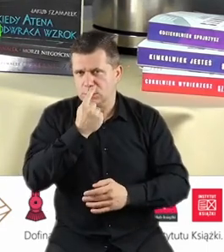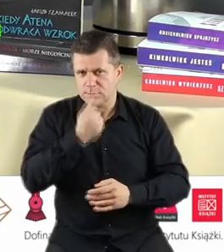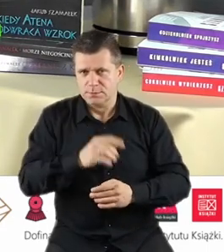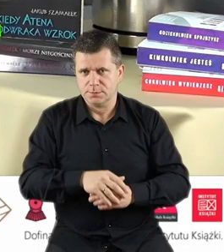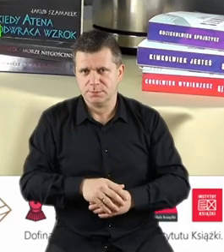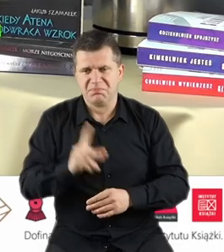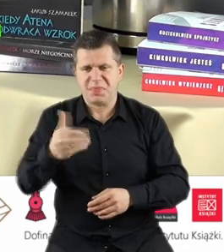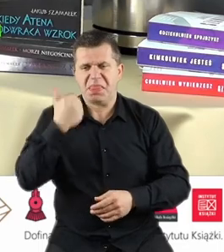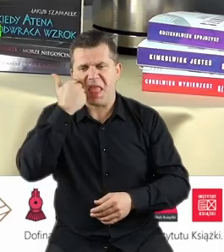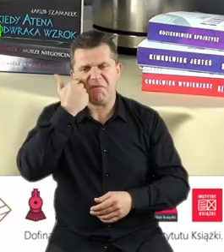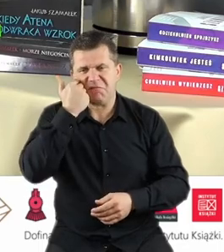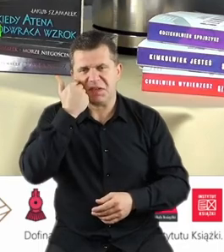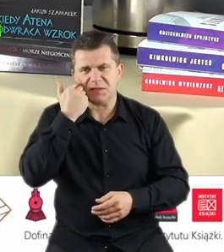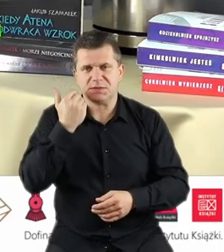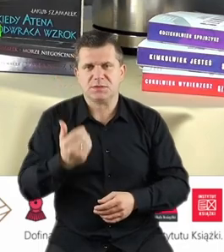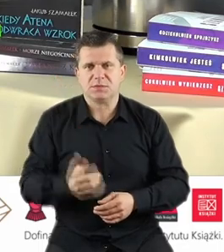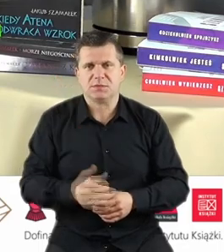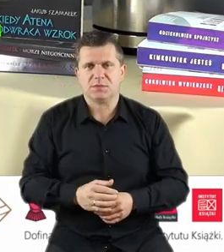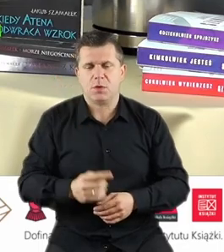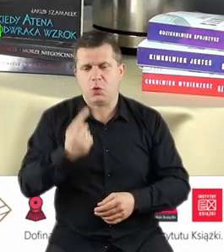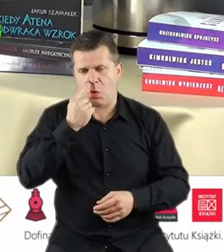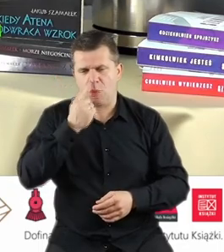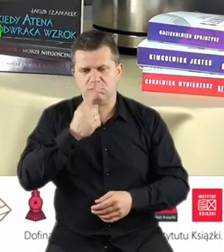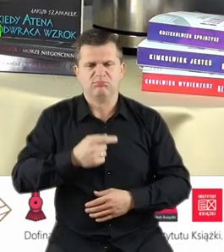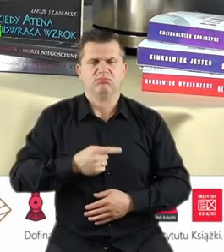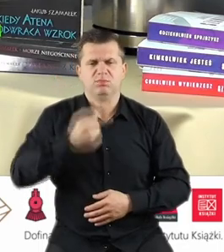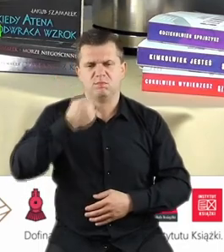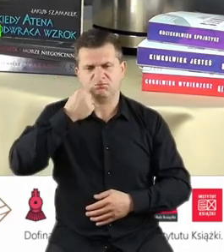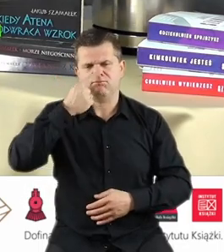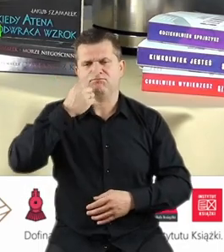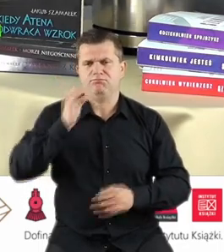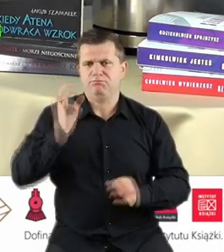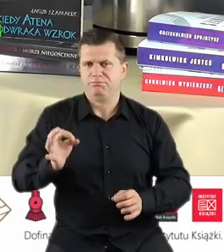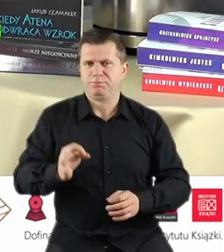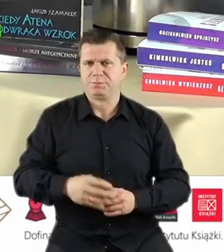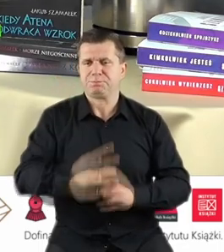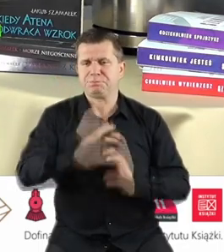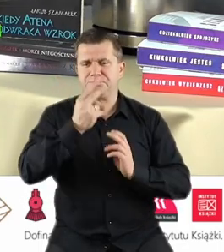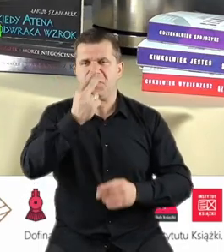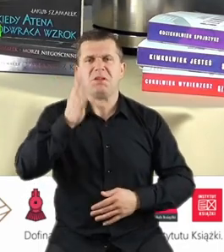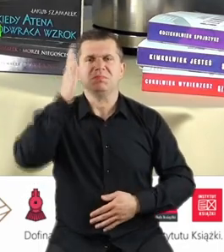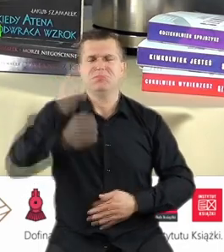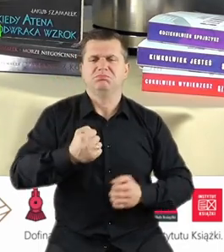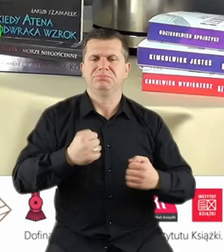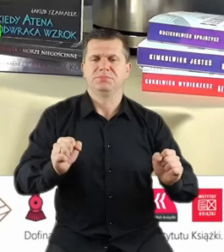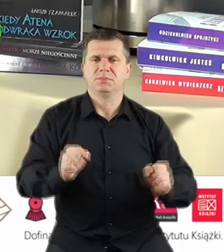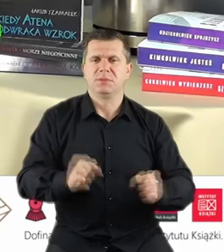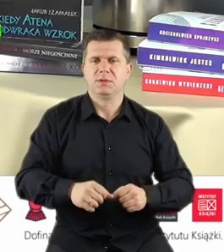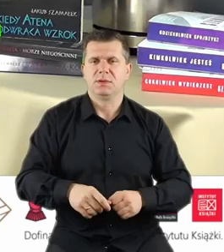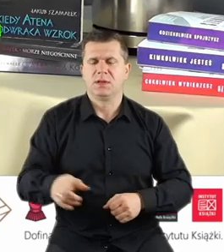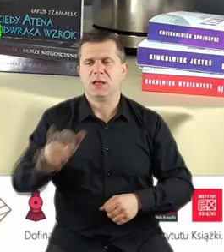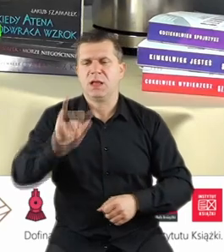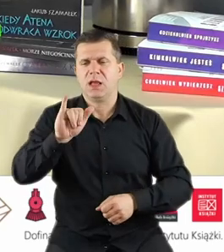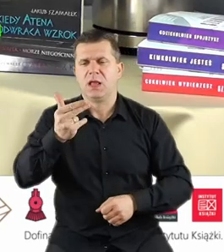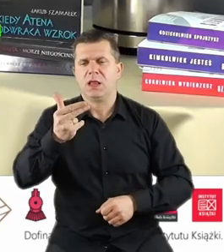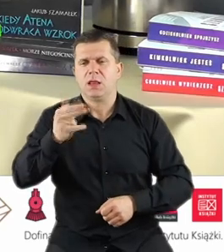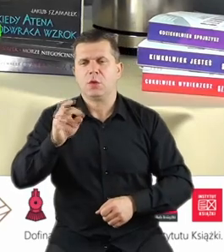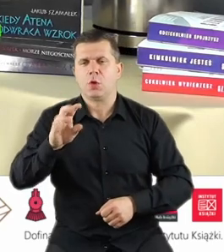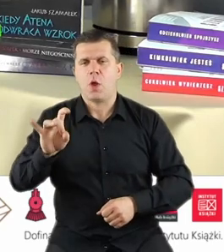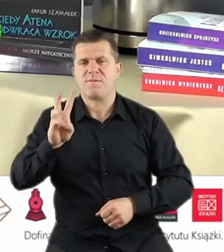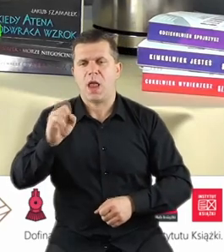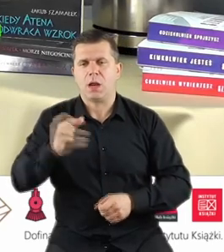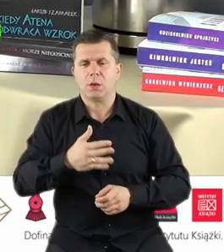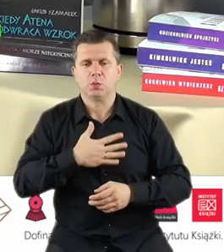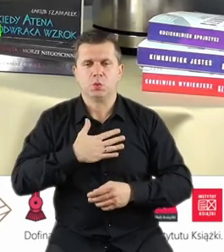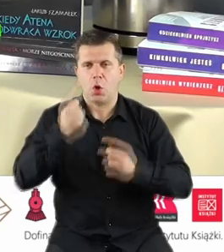nie wstydzą się, nos do góry, prawda? Patrzymy w przyszłość śmiało, a te osoby introwertyczne częściej unikają